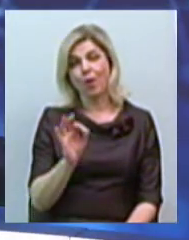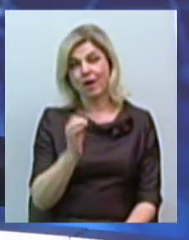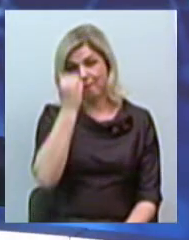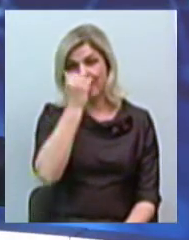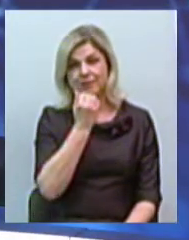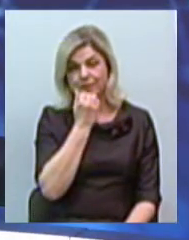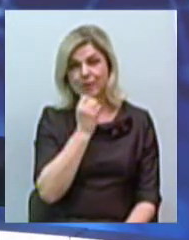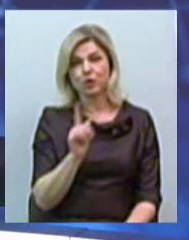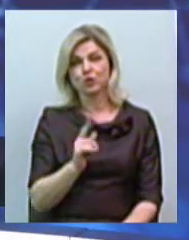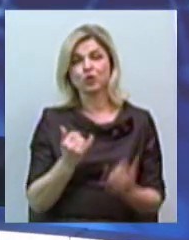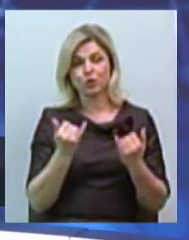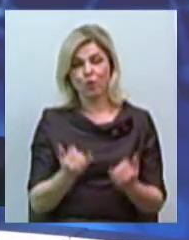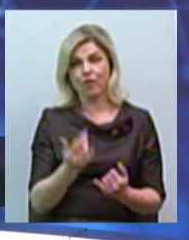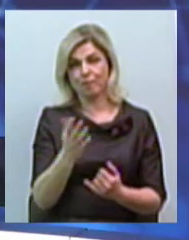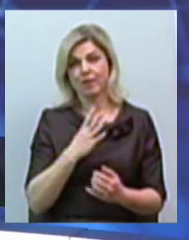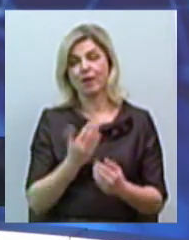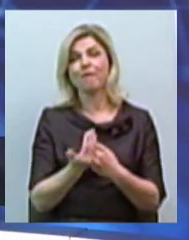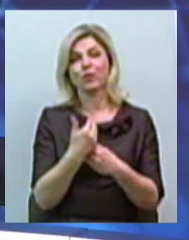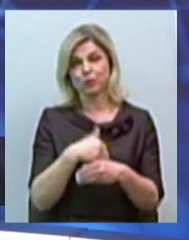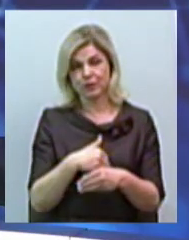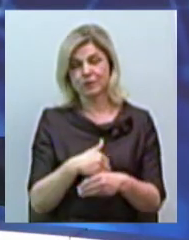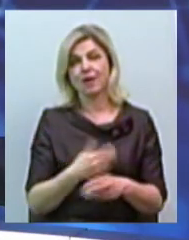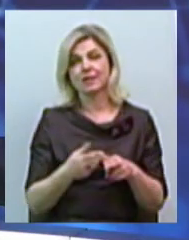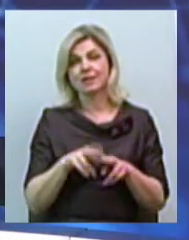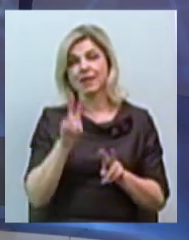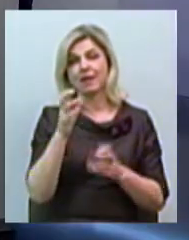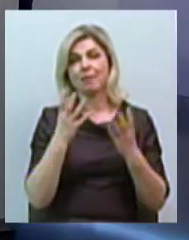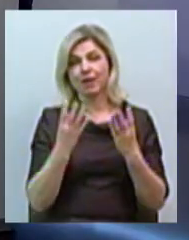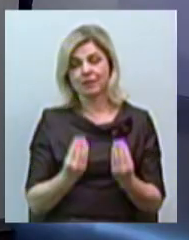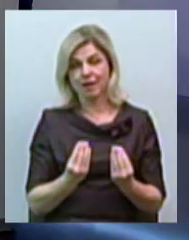що сьогодні ви були у нас в студії. Це була тема дня.